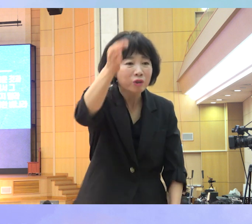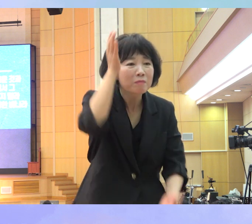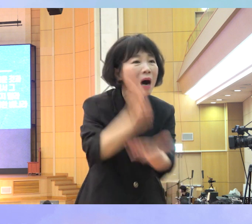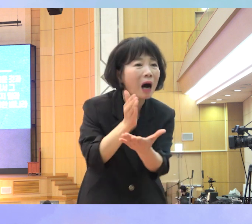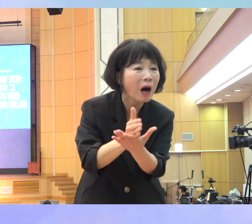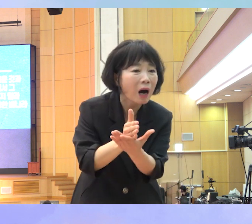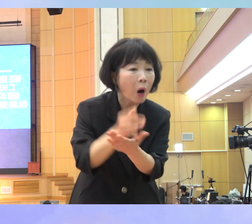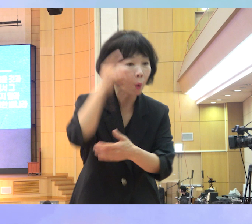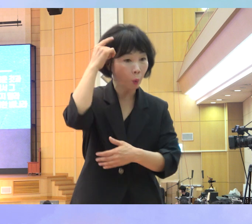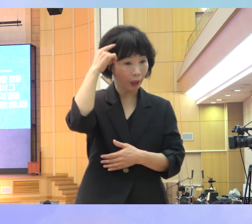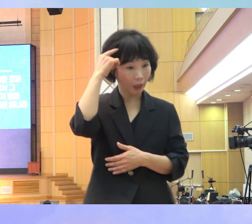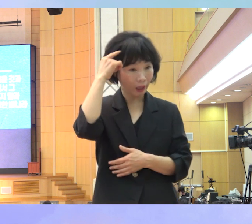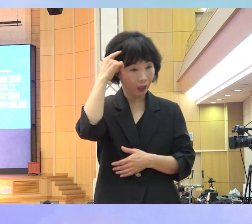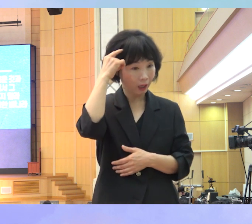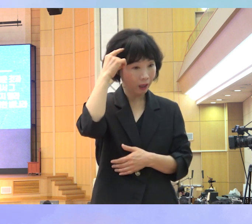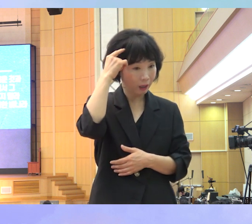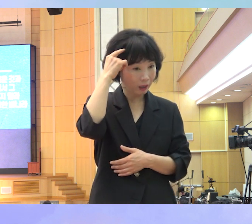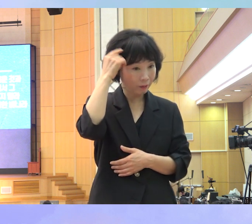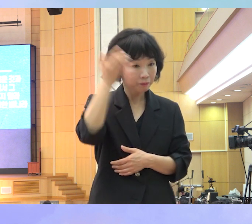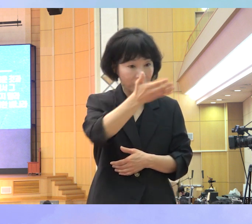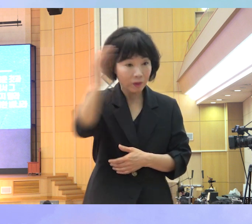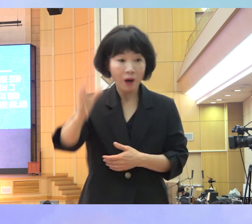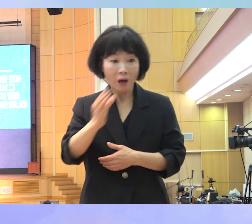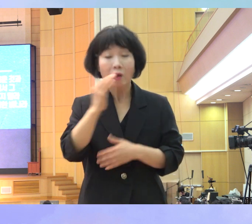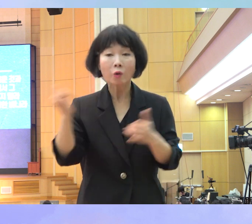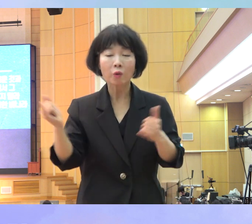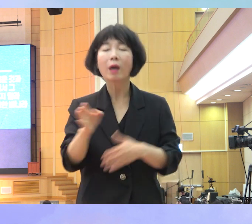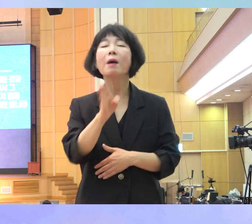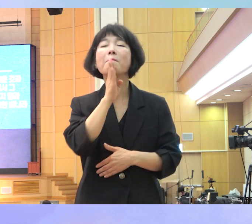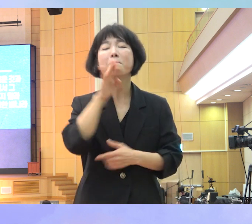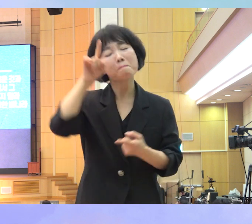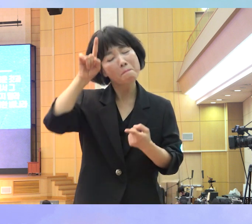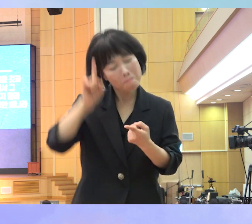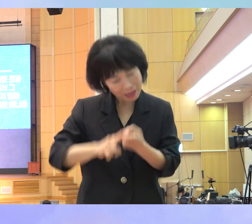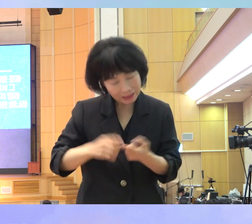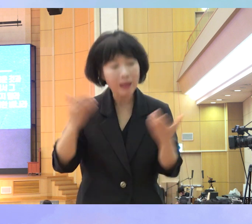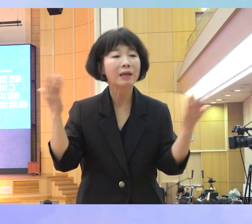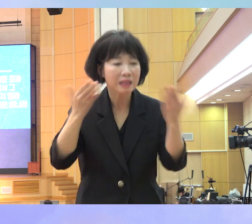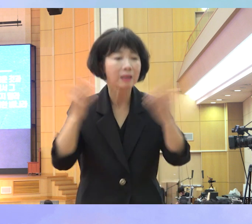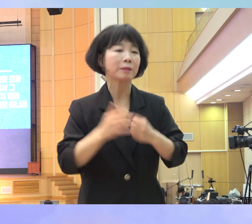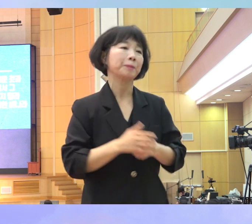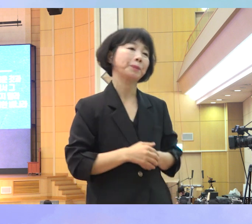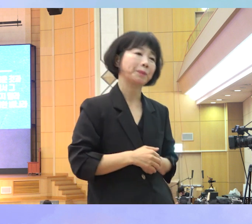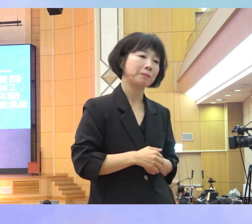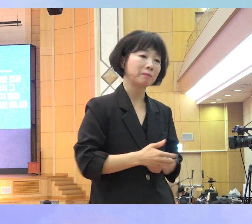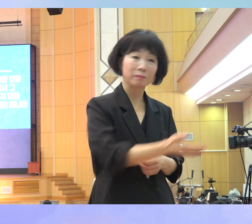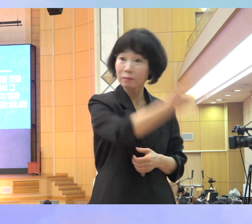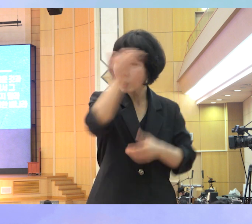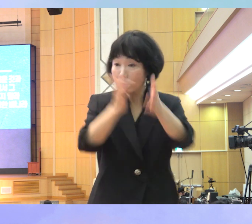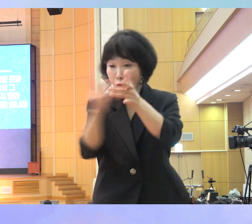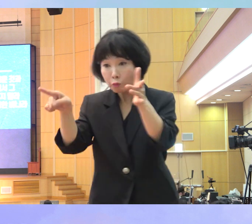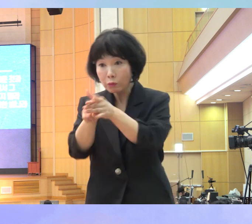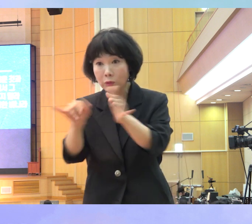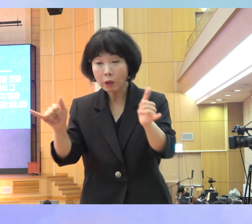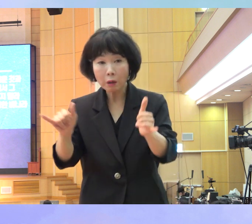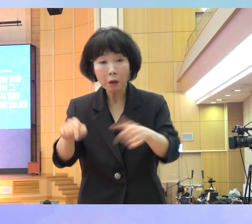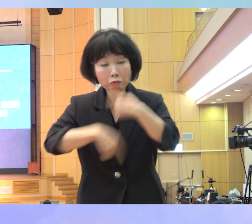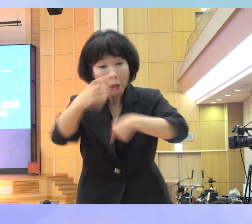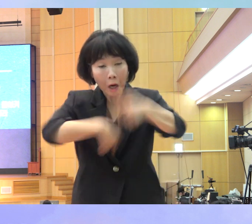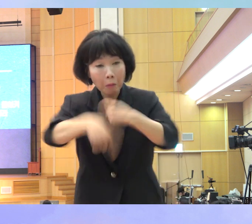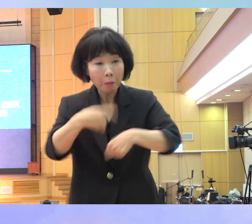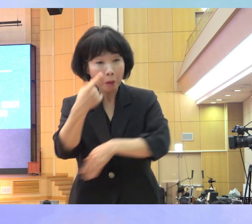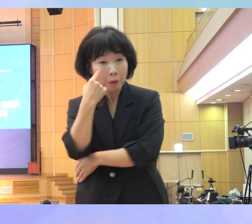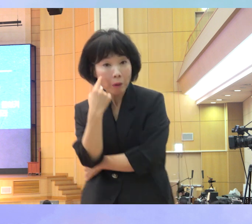말라. 이는 성도의 뭐하니라? 마땅한 바니라. 성도는 그런 거 하면 안 된다라고 마땅하다는